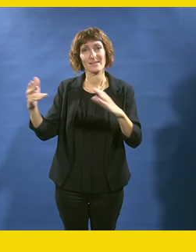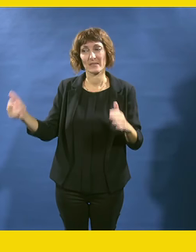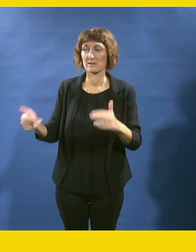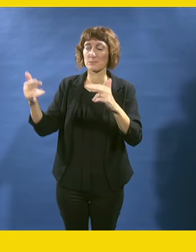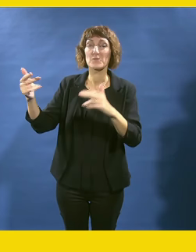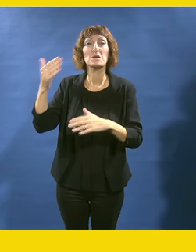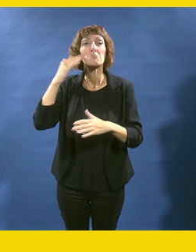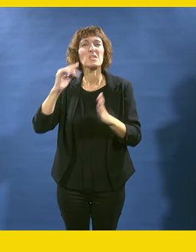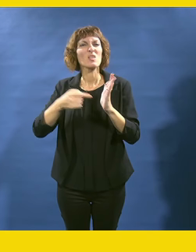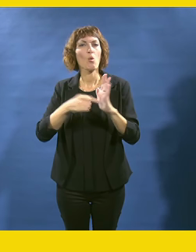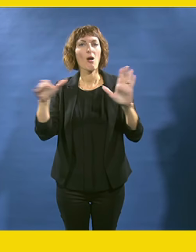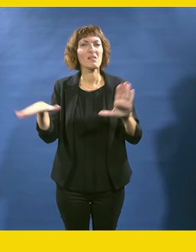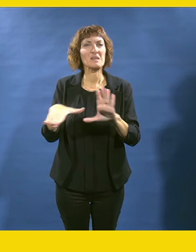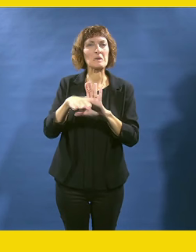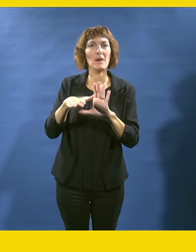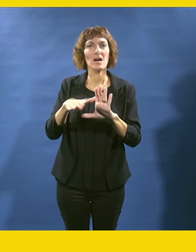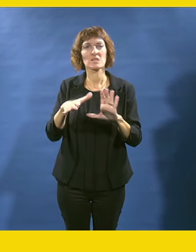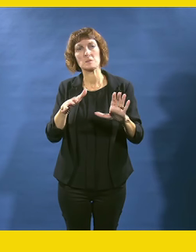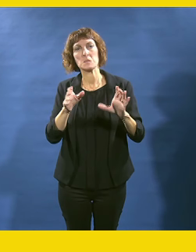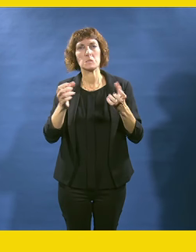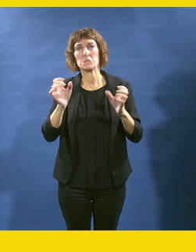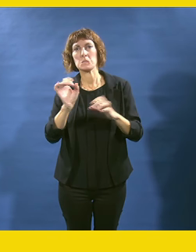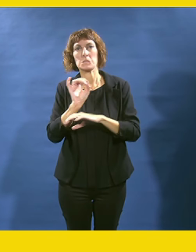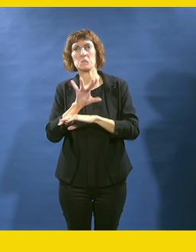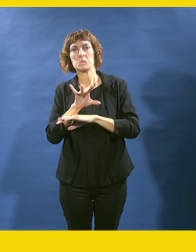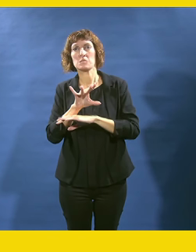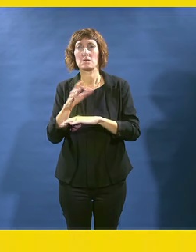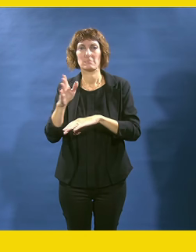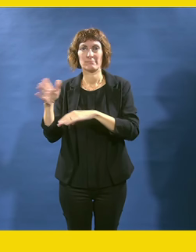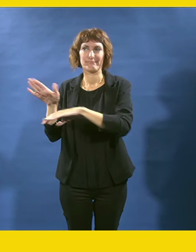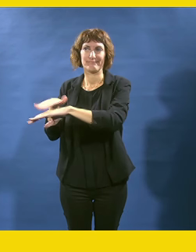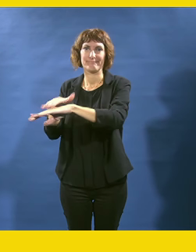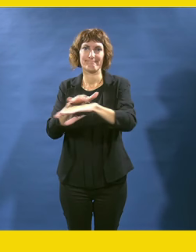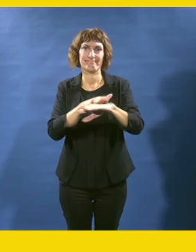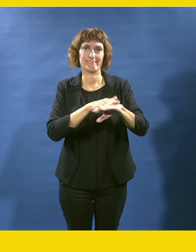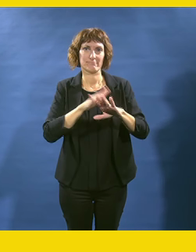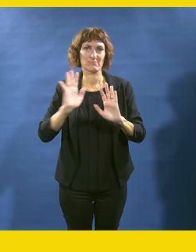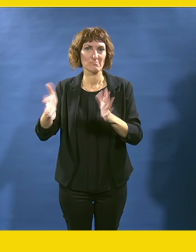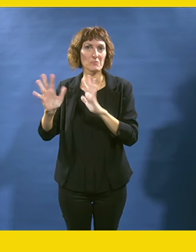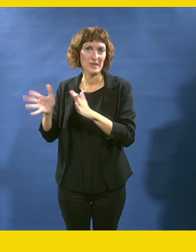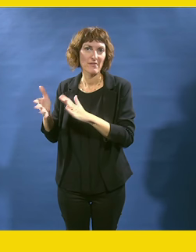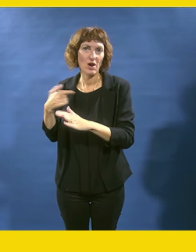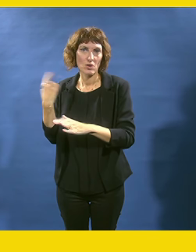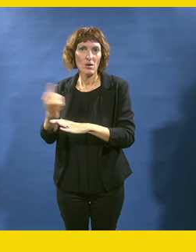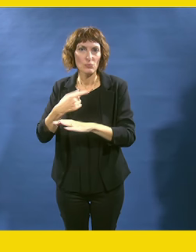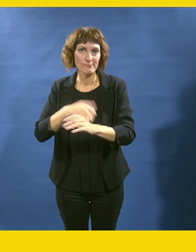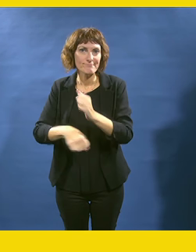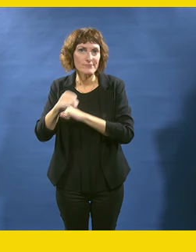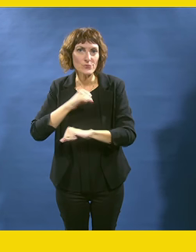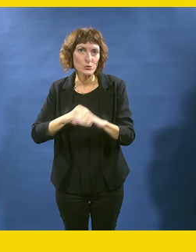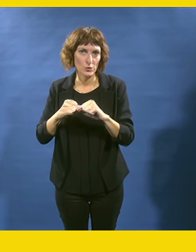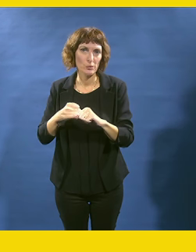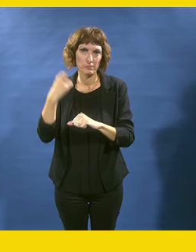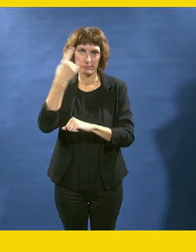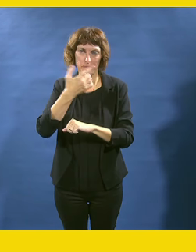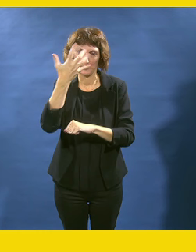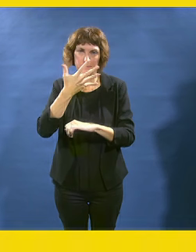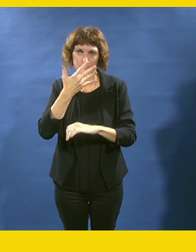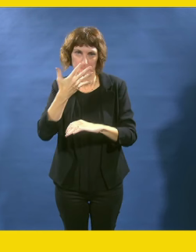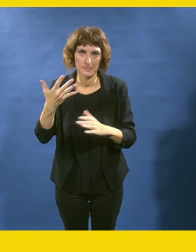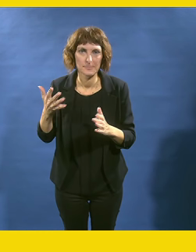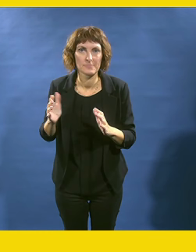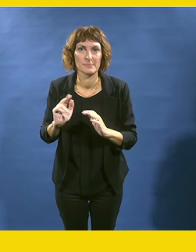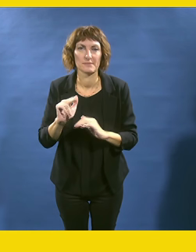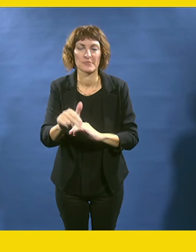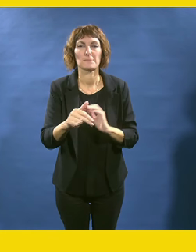droit à l'image, s'il vous plaît, référez-vous à nos bénévoles et puis on fera le nécessaire. Voilà, le nécessaire. De